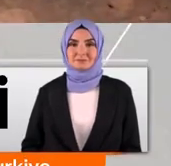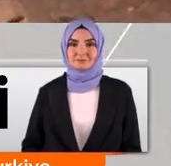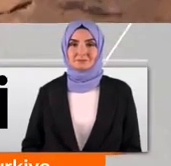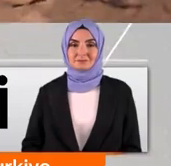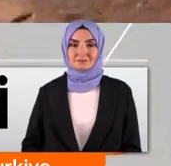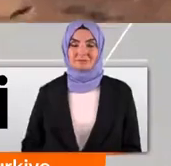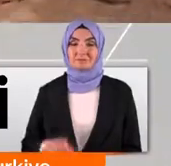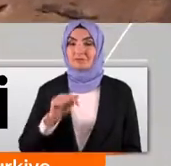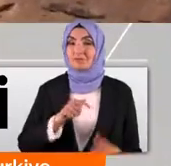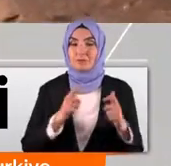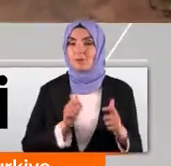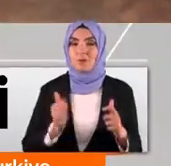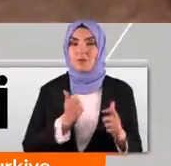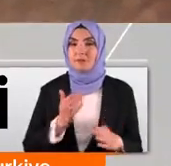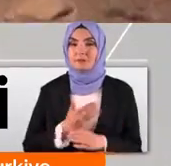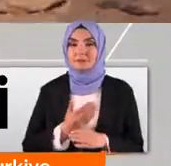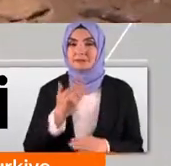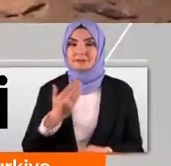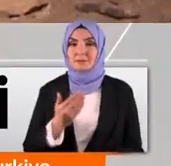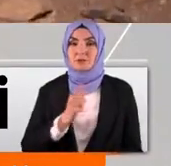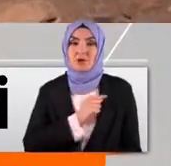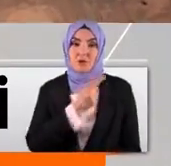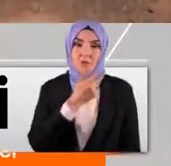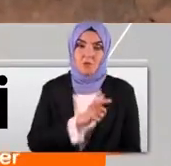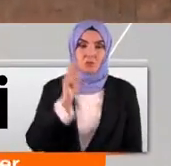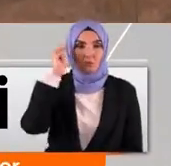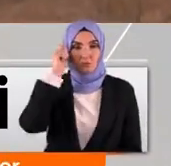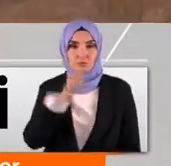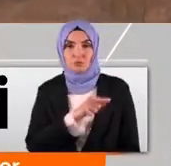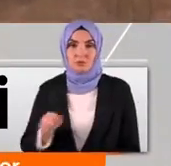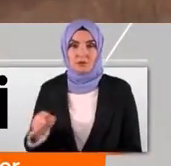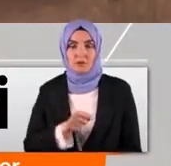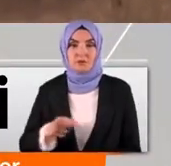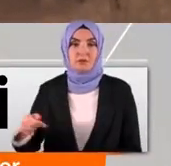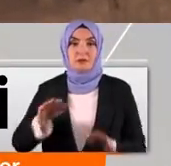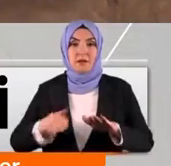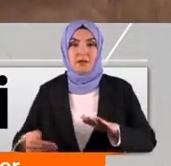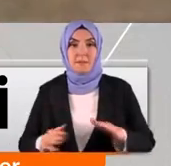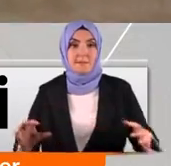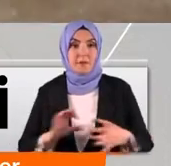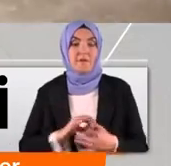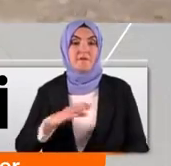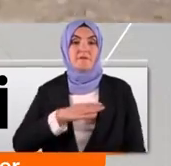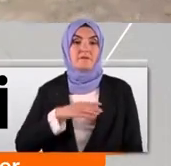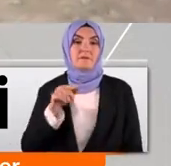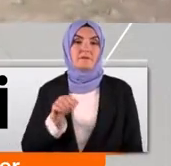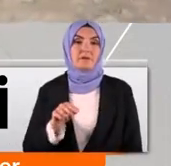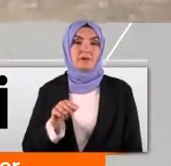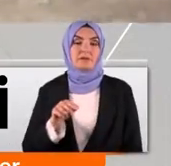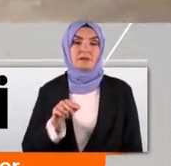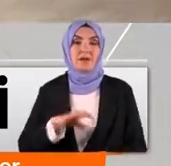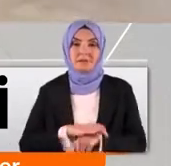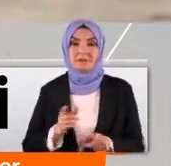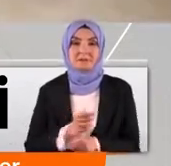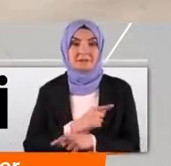Buranın önemi Çengelköy'den Üsküdar'a kadar bağlanan tünellerden bir tanesi bu. İçeride odalar, galiler var. Defineciler 500 metre